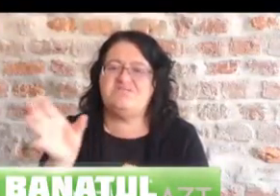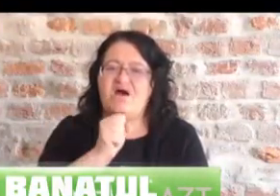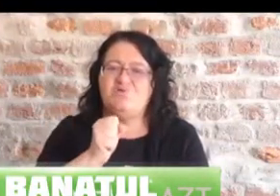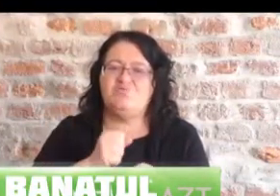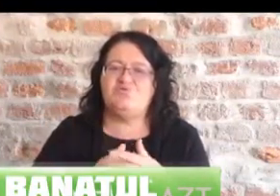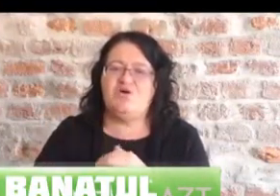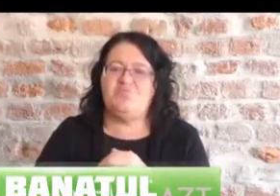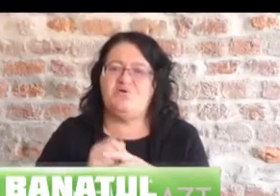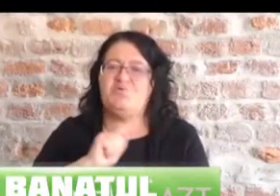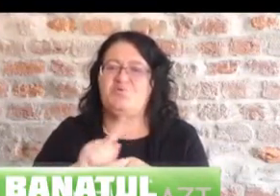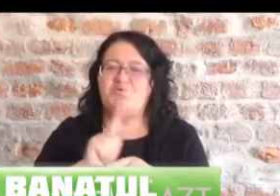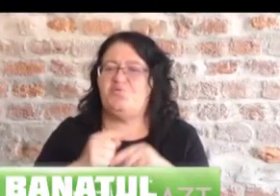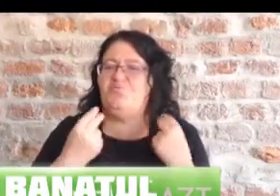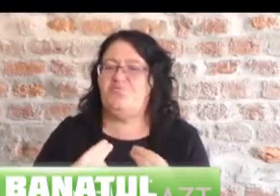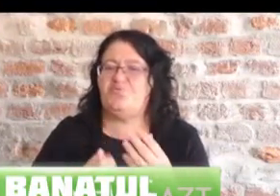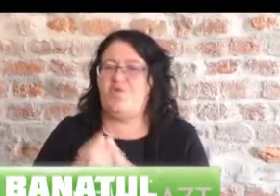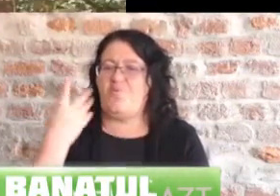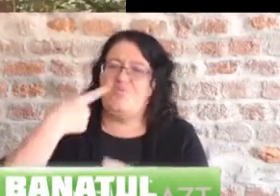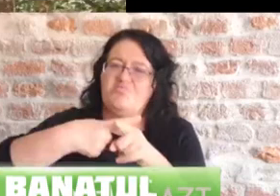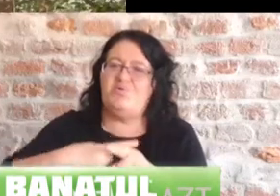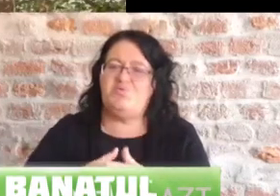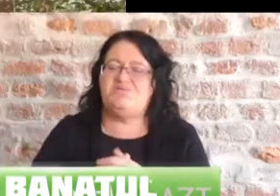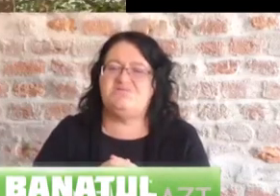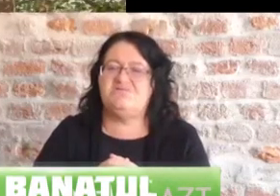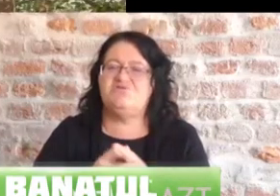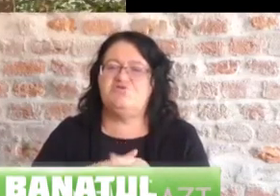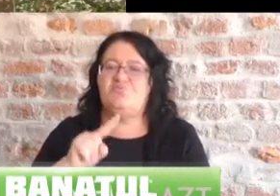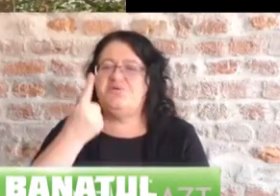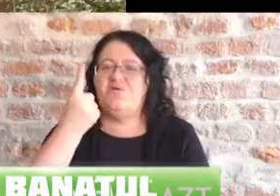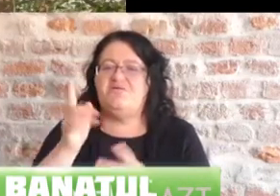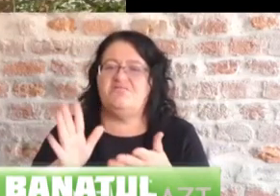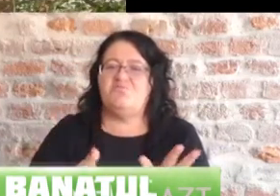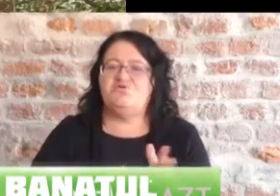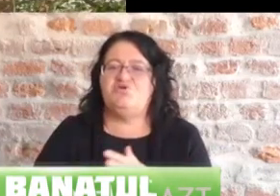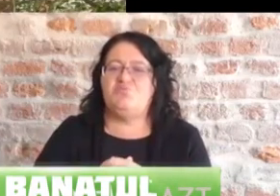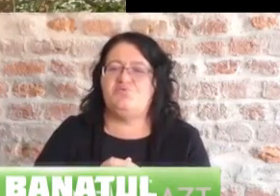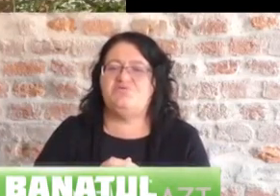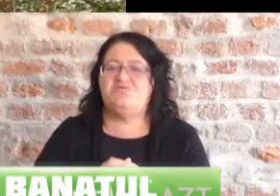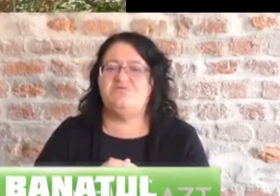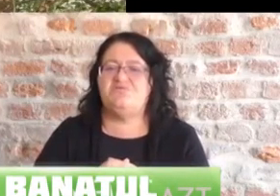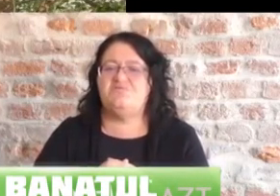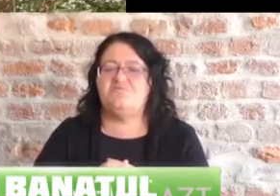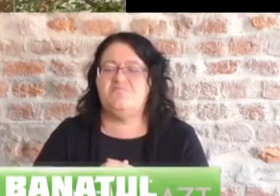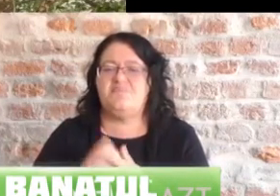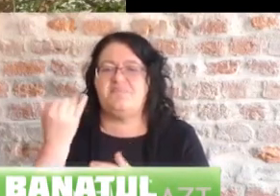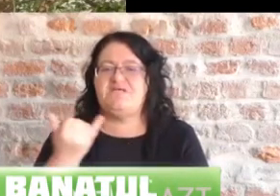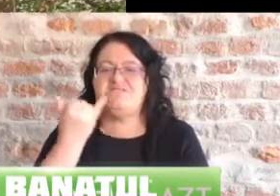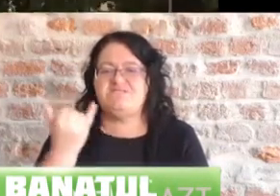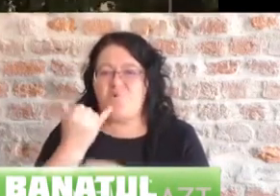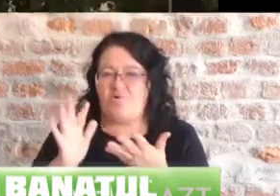aducem lucruri bune noi în plus. Și în primul rând am pornit de pe firul